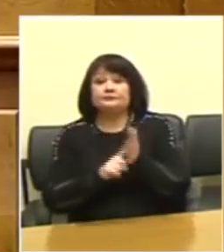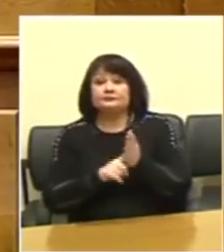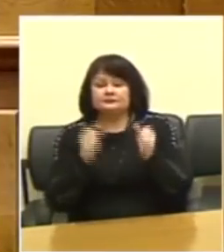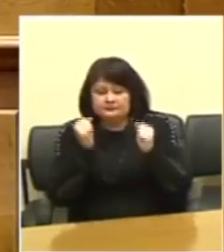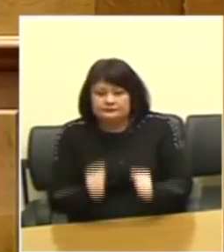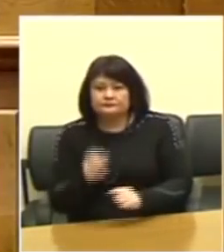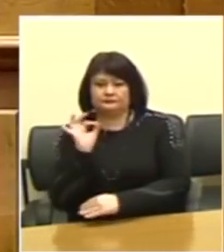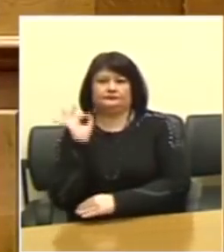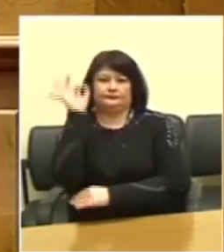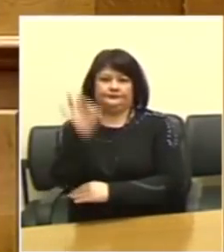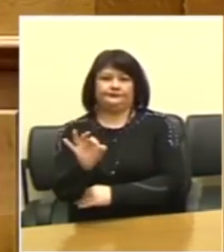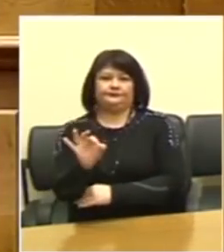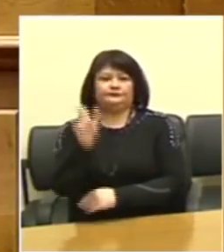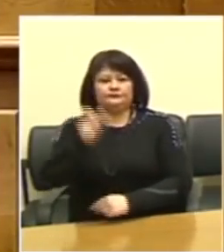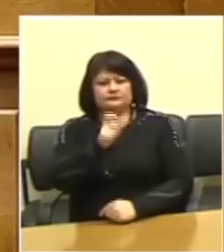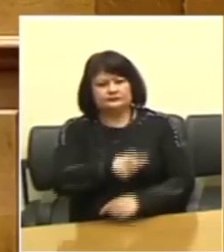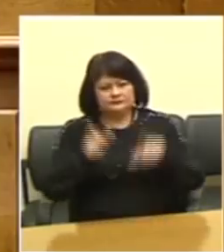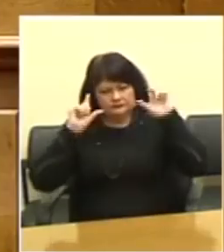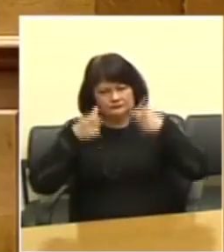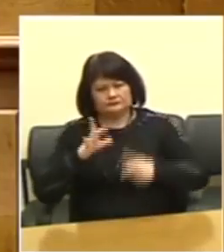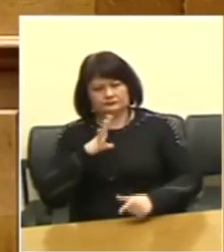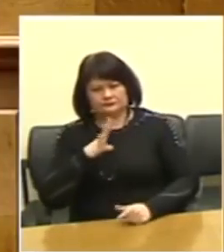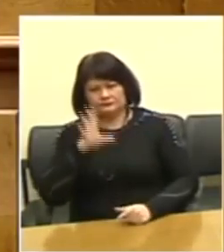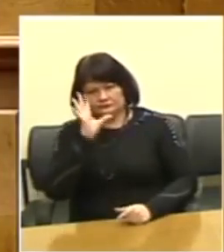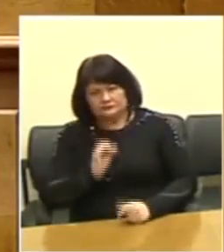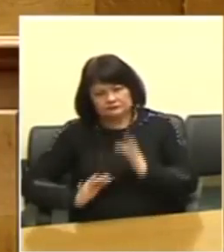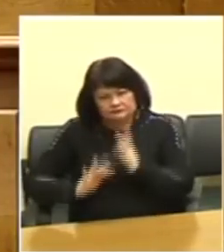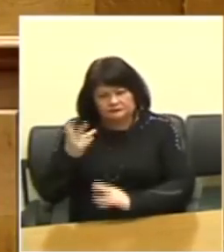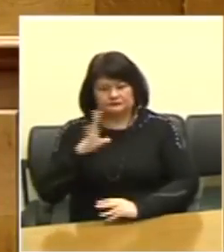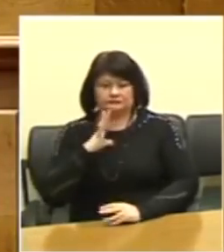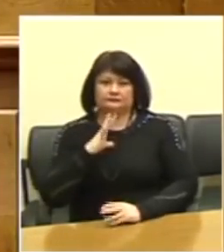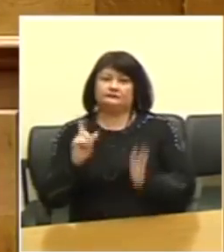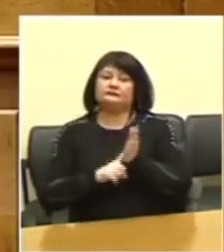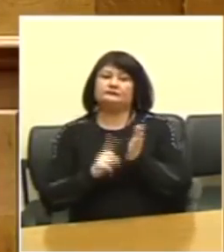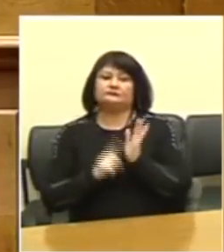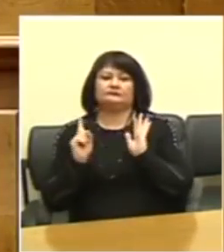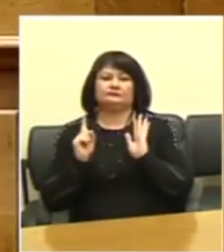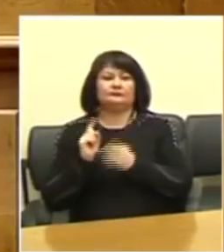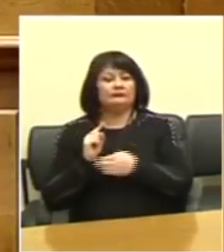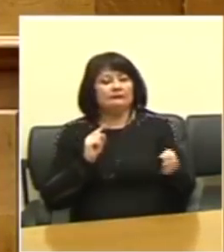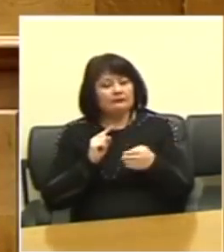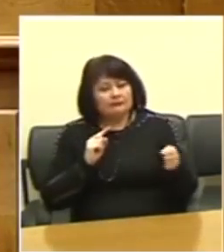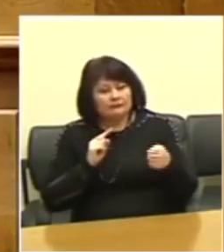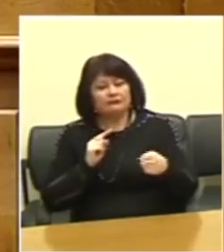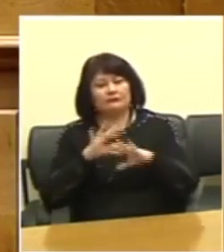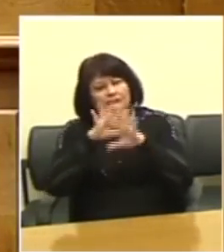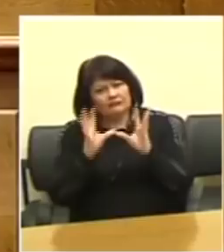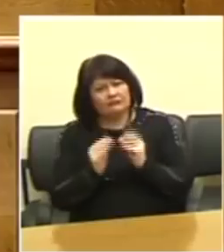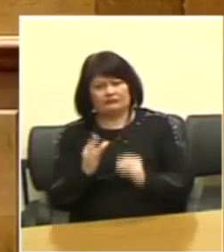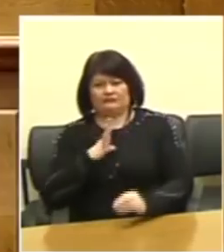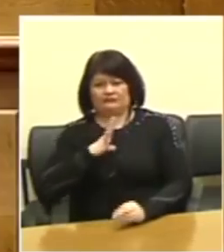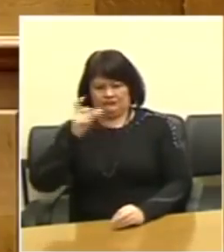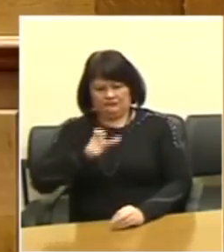στόχος κάθε δημοκράτη, κάθε πραγματικού προοδευτικού ανθρώπου, κάθε αριστερού, κάθε γενικότερα